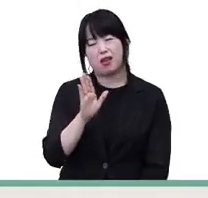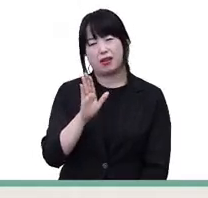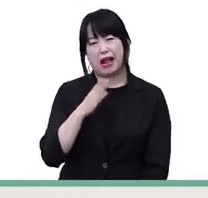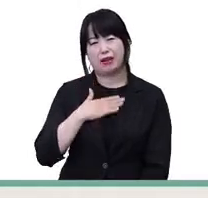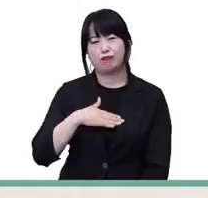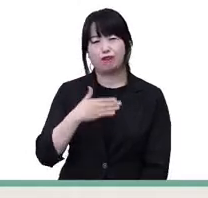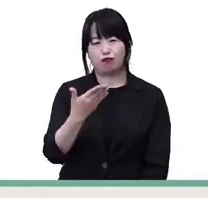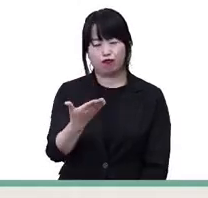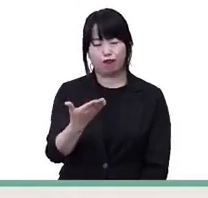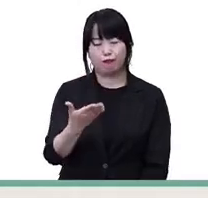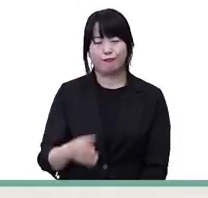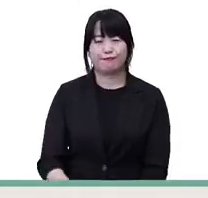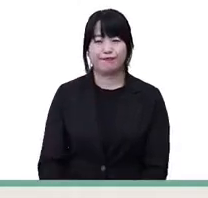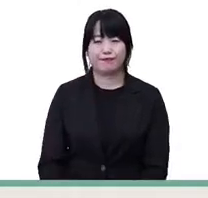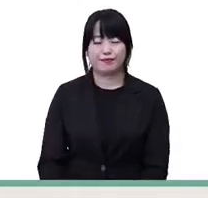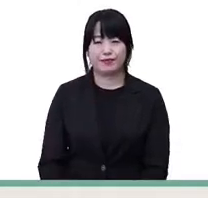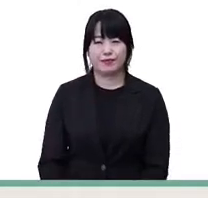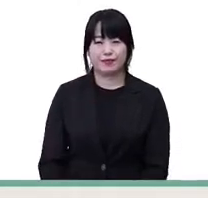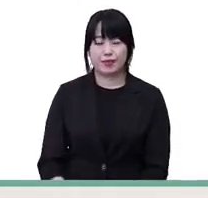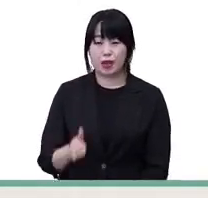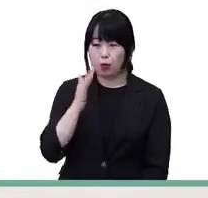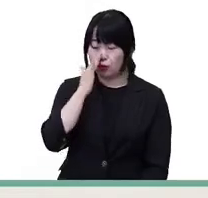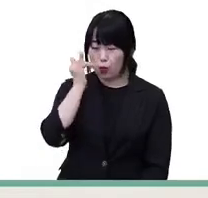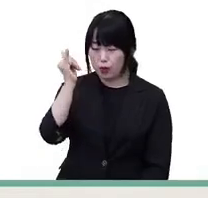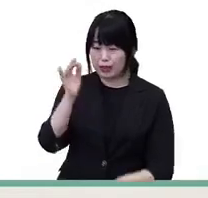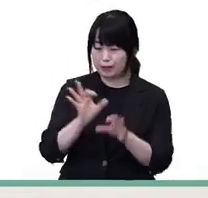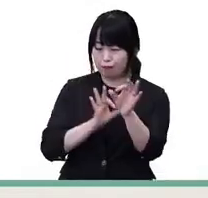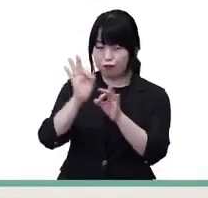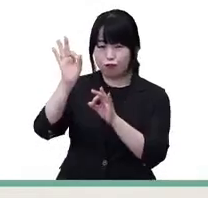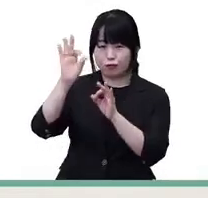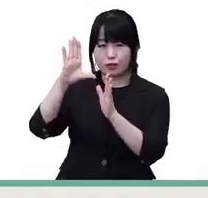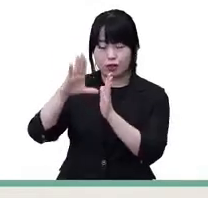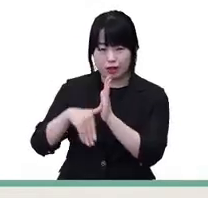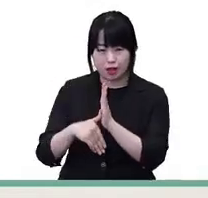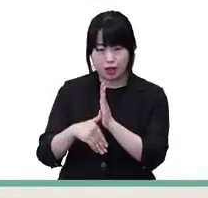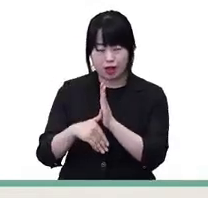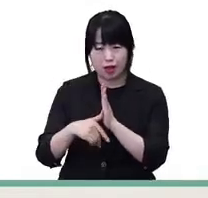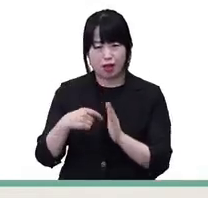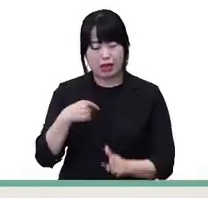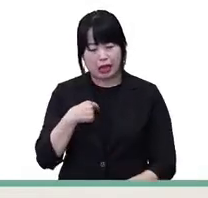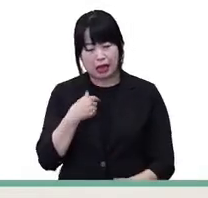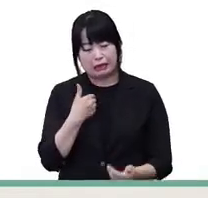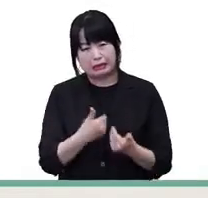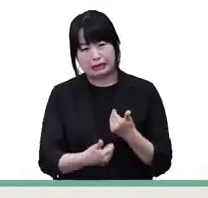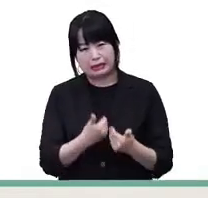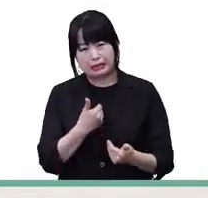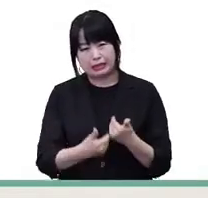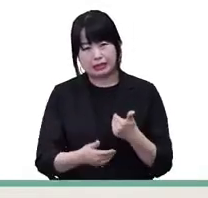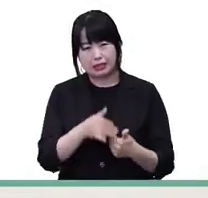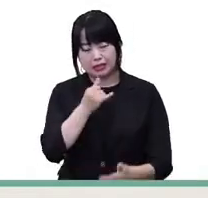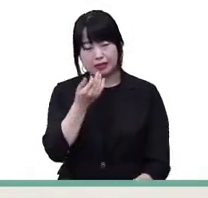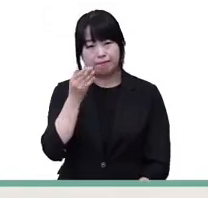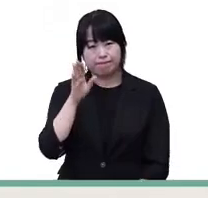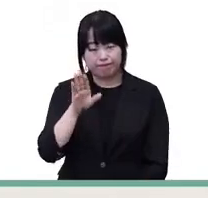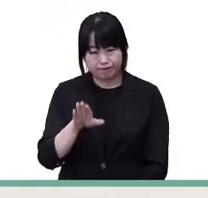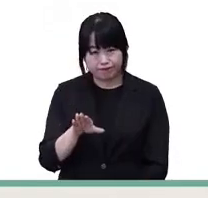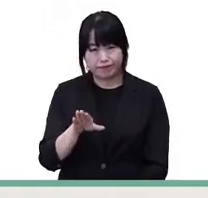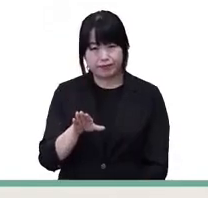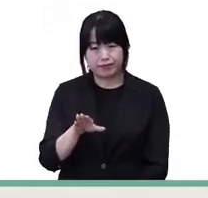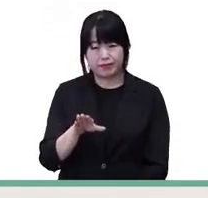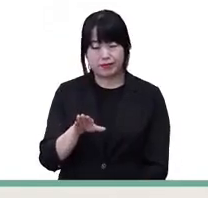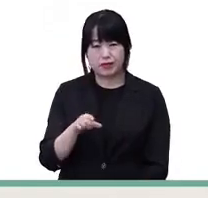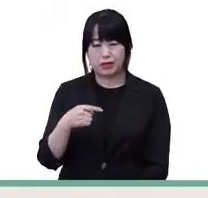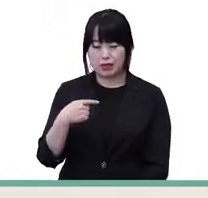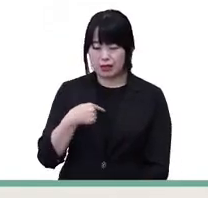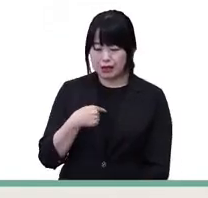아니다라는 거. 그래서 부모님도 실수했을 때 아이가 나랑 이야기하기 싫을 수 있다. 그런데 그게 이